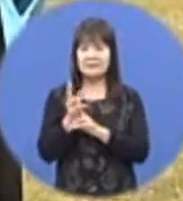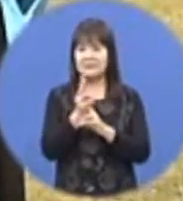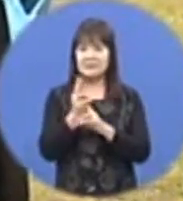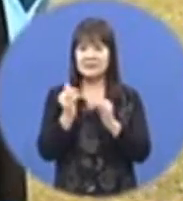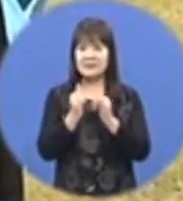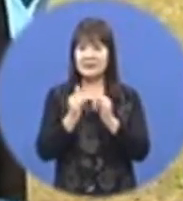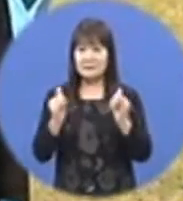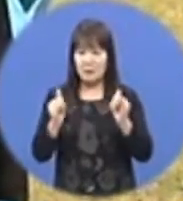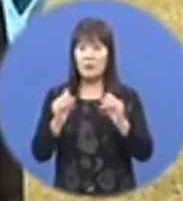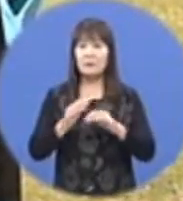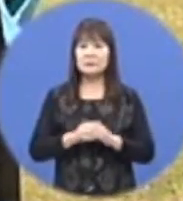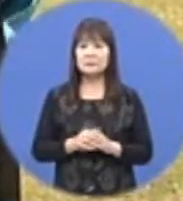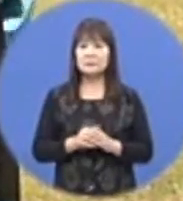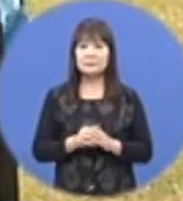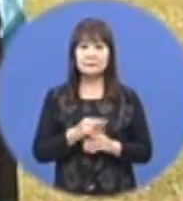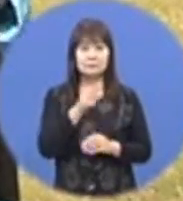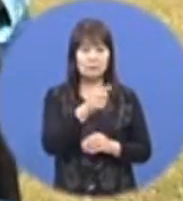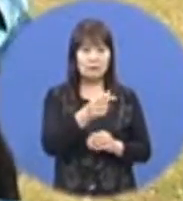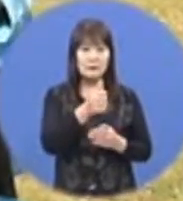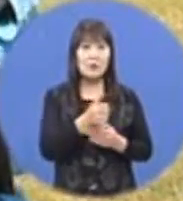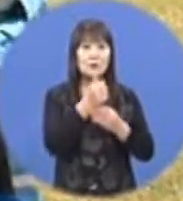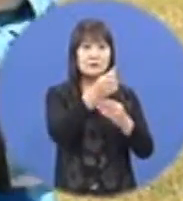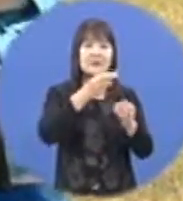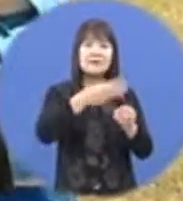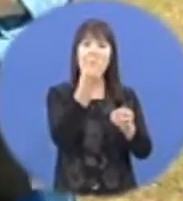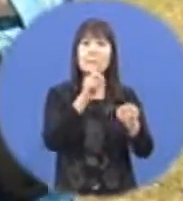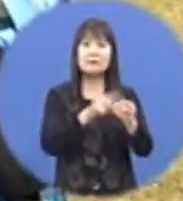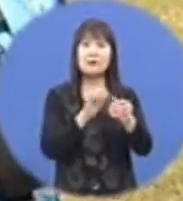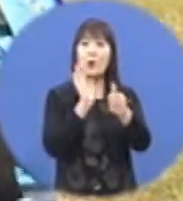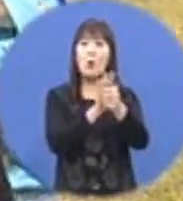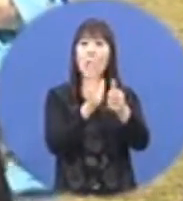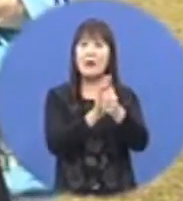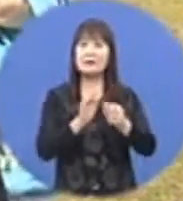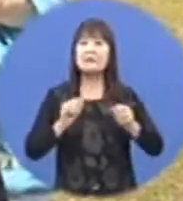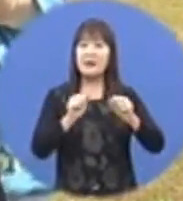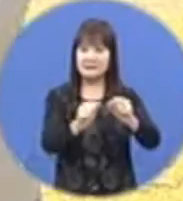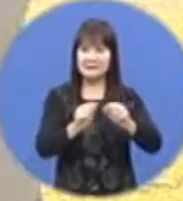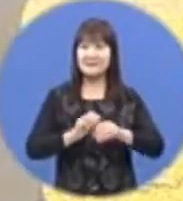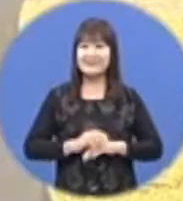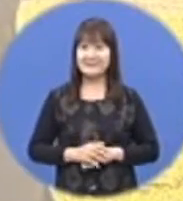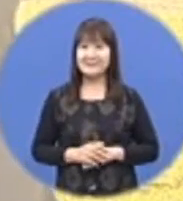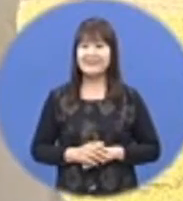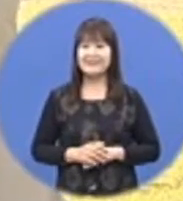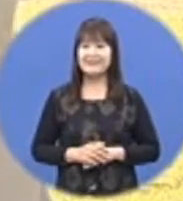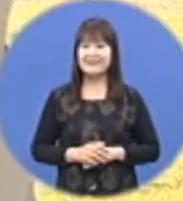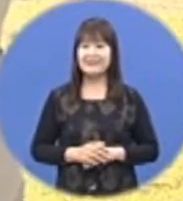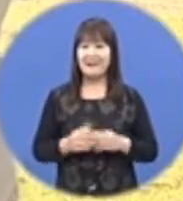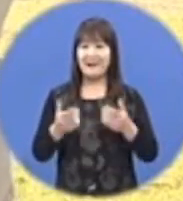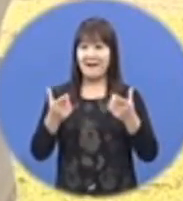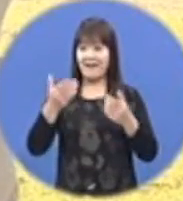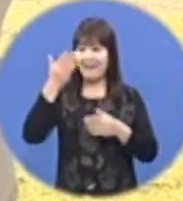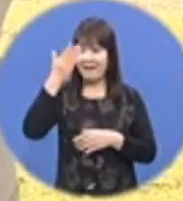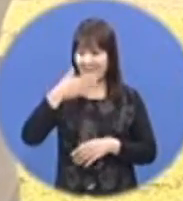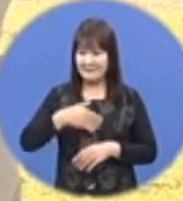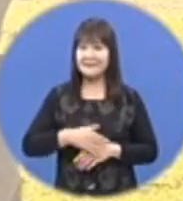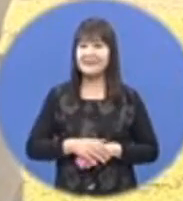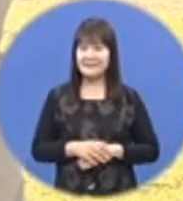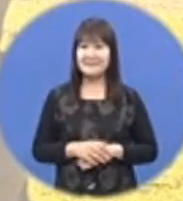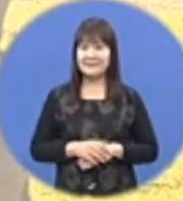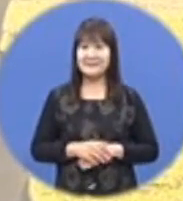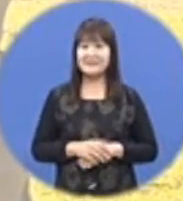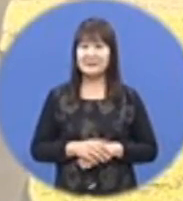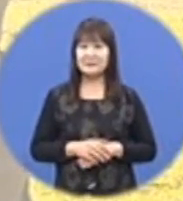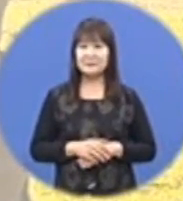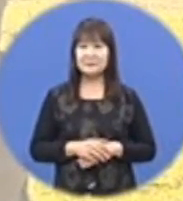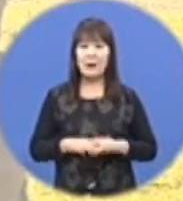お庭番として吉宗の将軍就任300年を応援します。 そうなんですね。 は